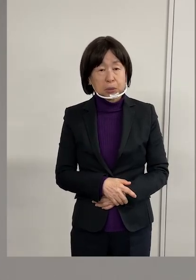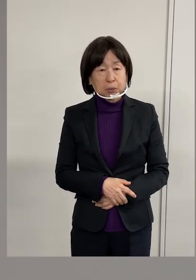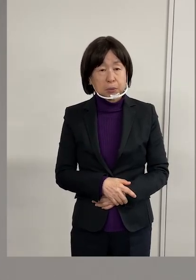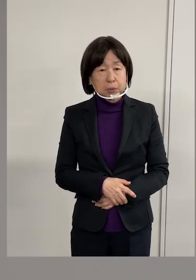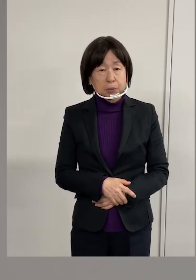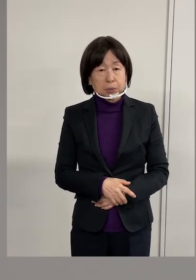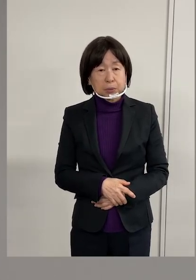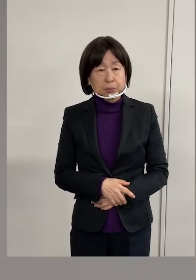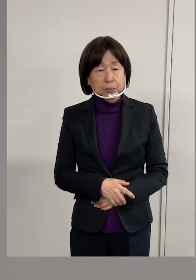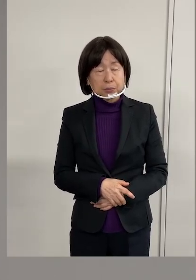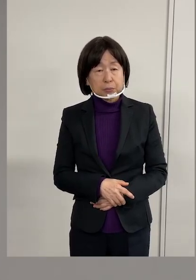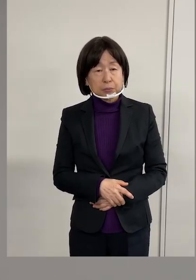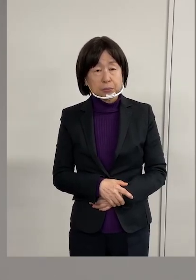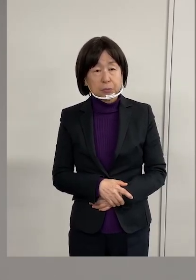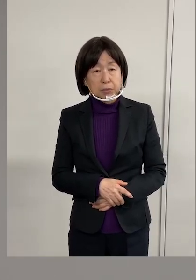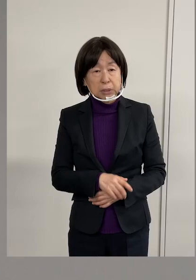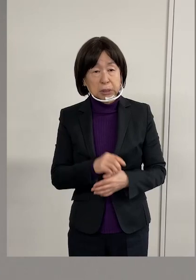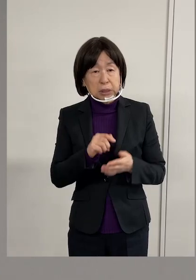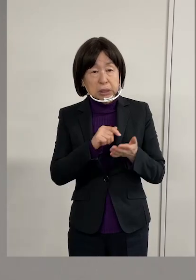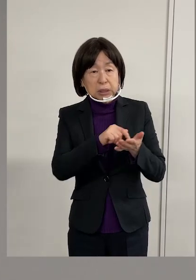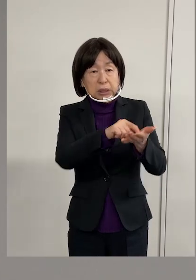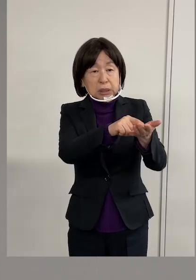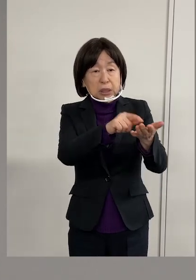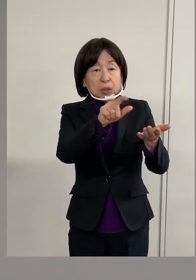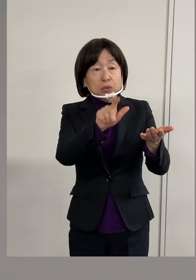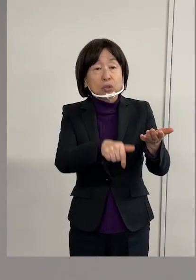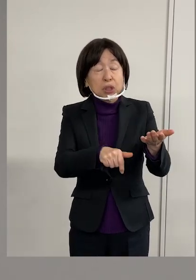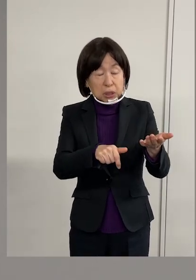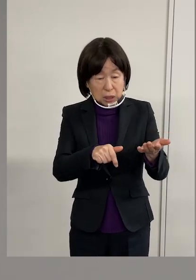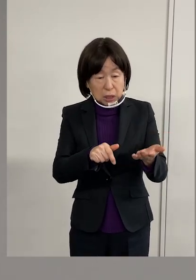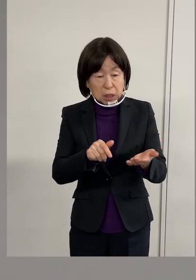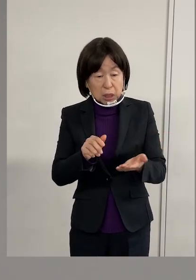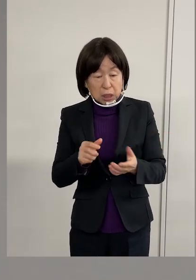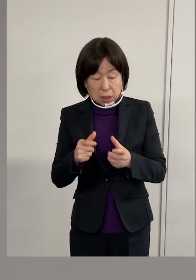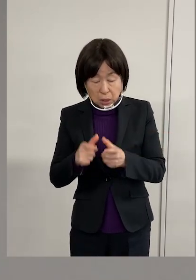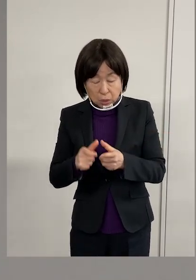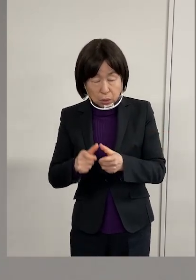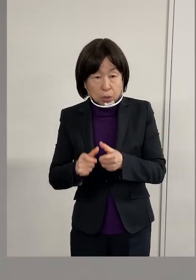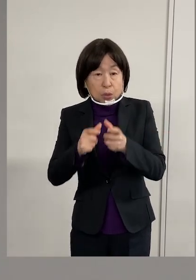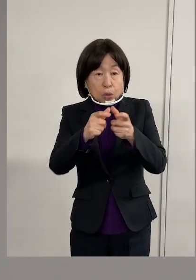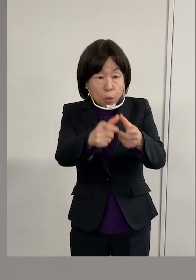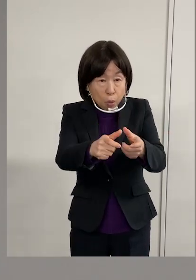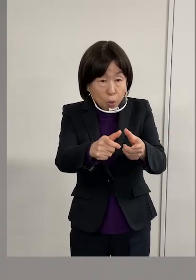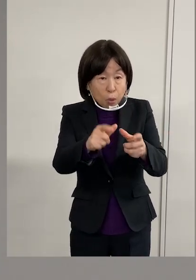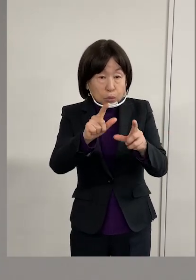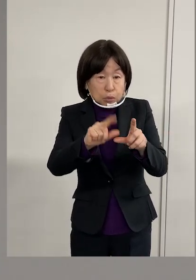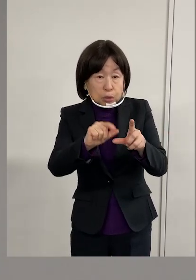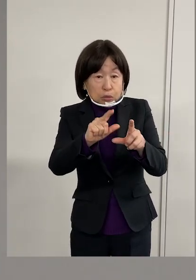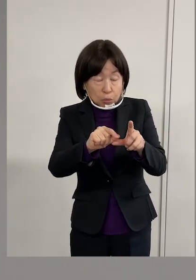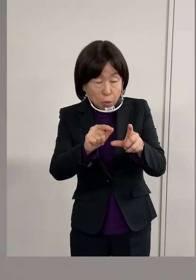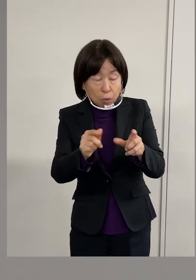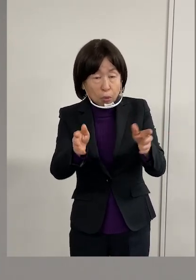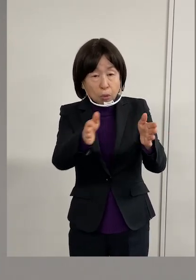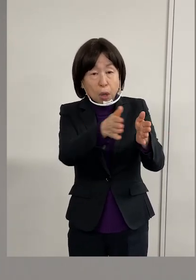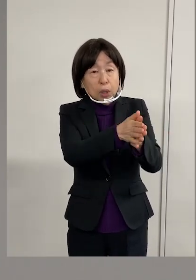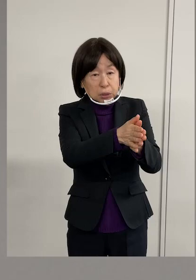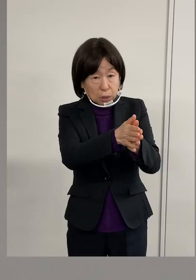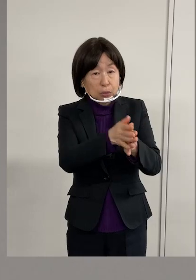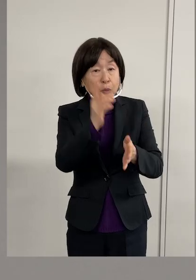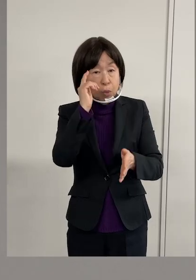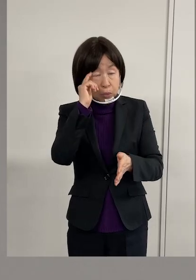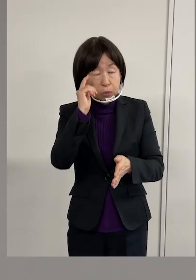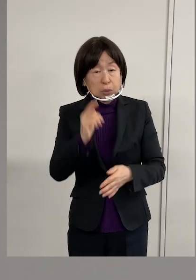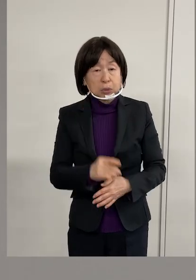ところに交付率も届いていきますので、まあ、おかげさまで現場の努力と、それぞれ市民の皆様方のです